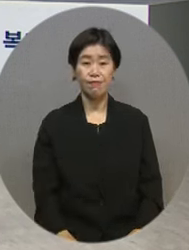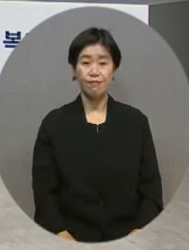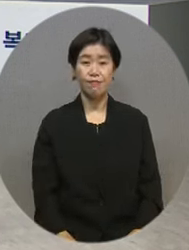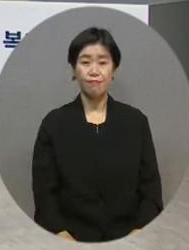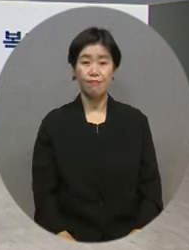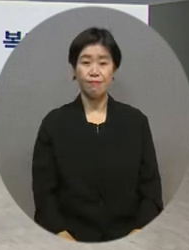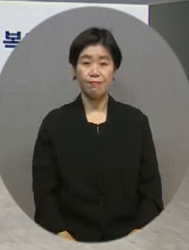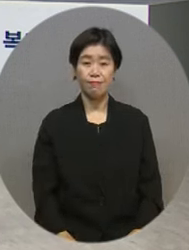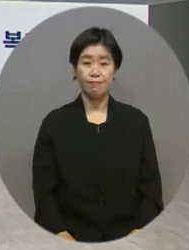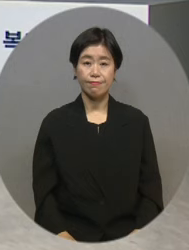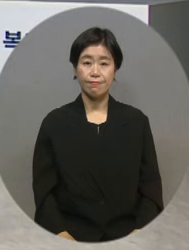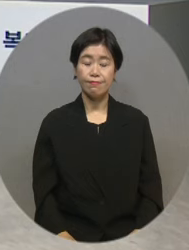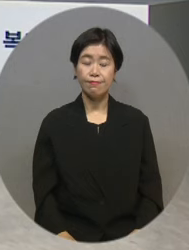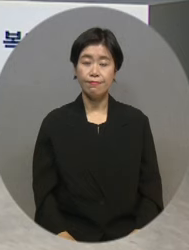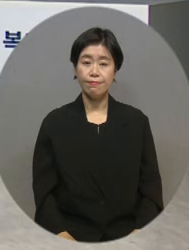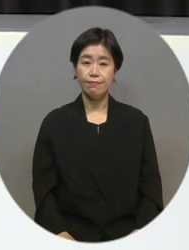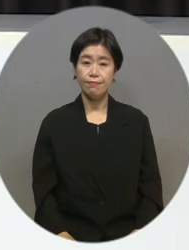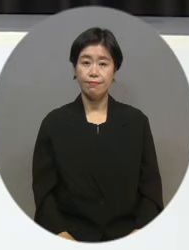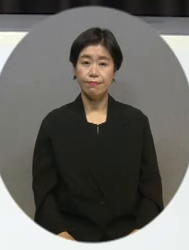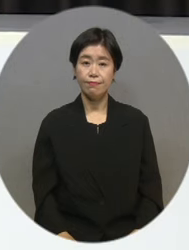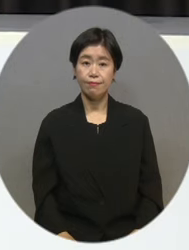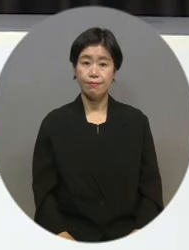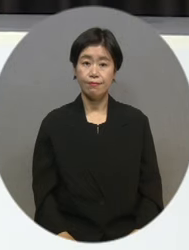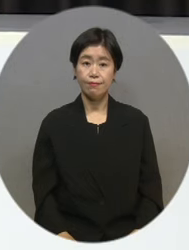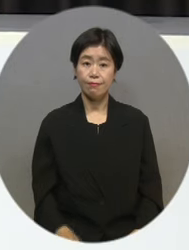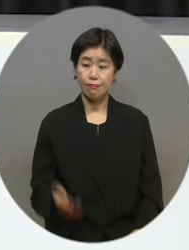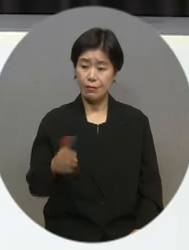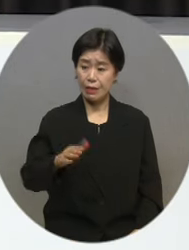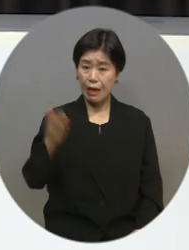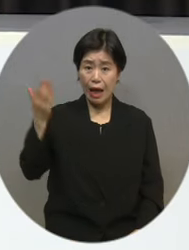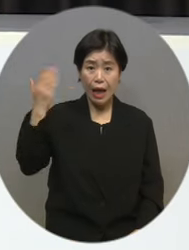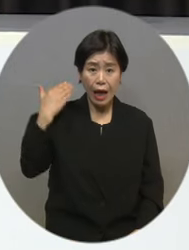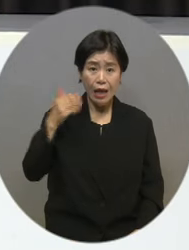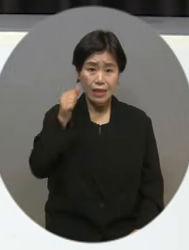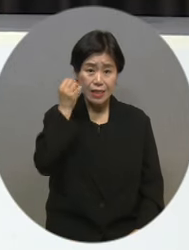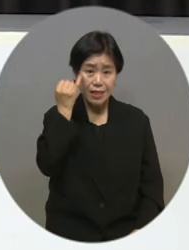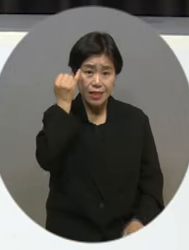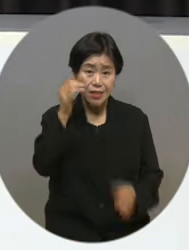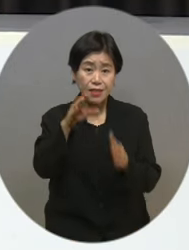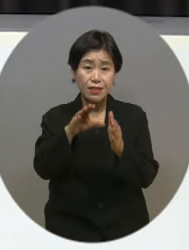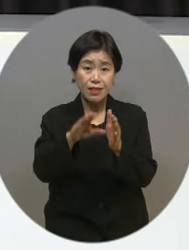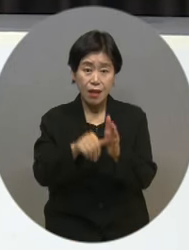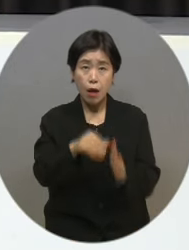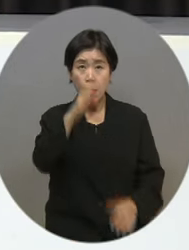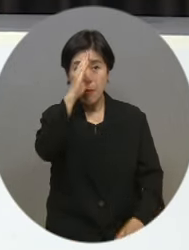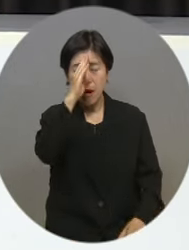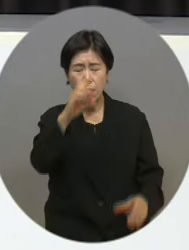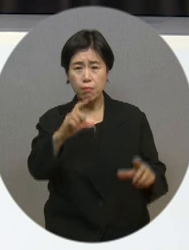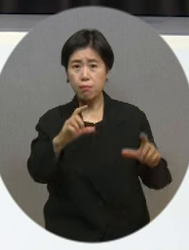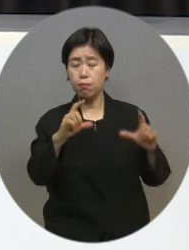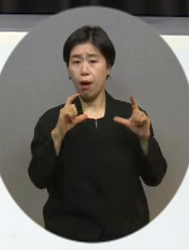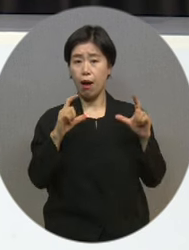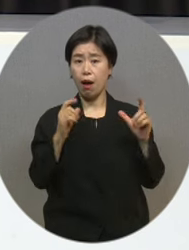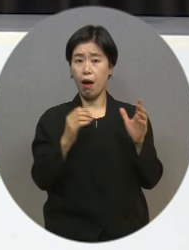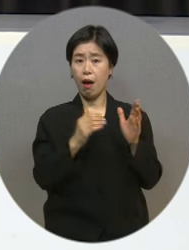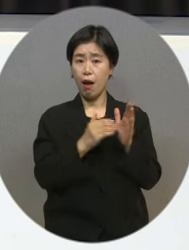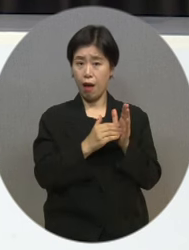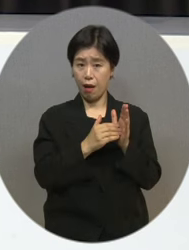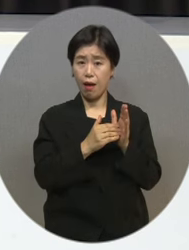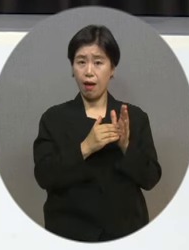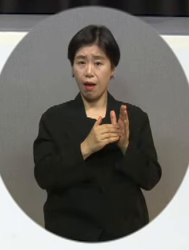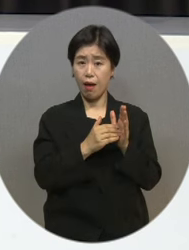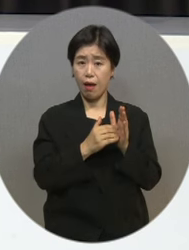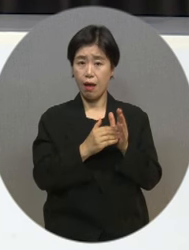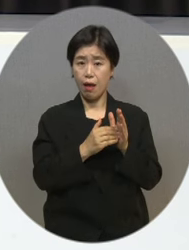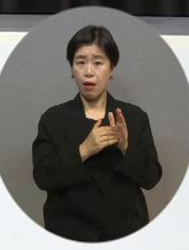하는 이제 당사자가 됐는데 청소년 시기에 그 질병이 발병이 되고 진단을